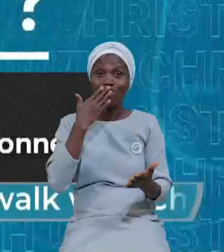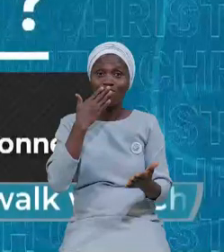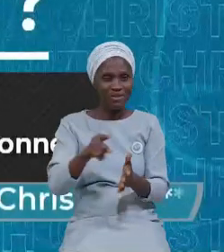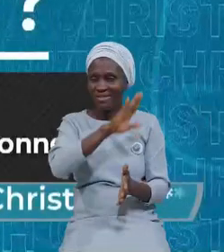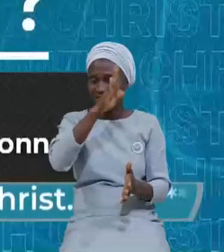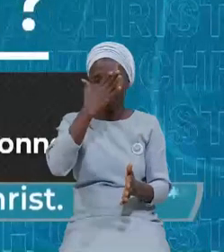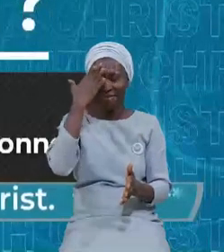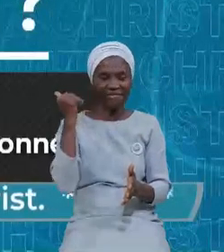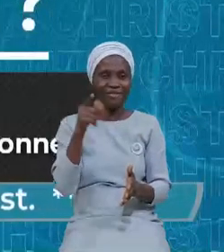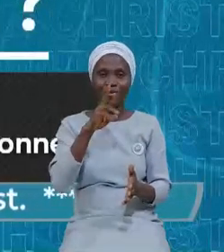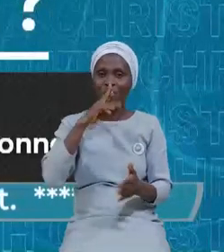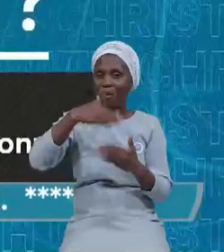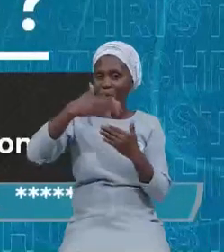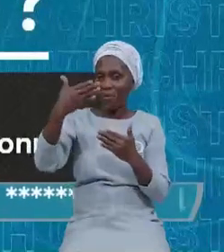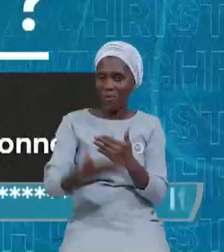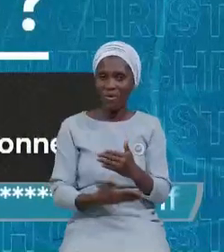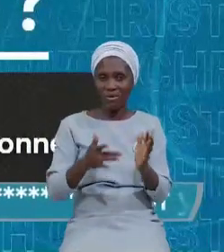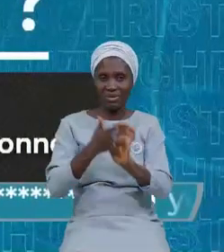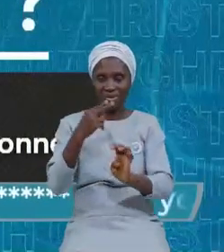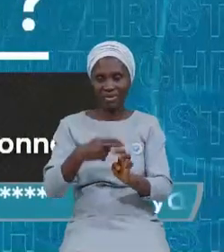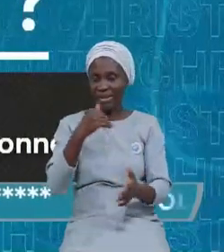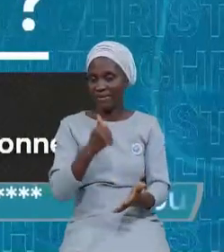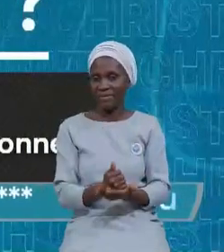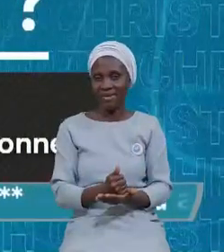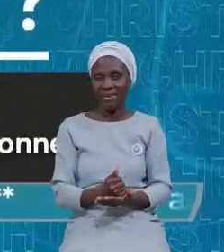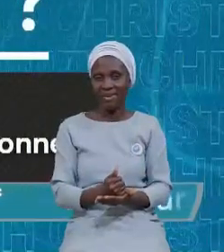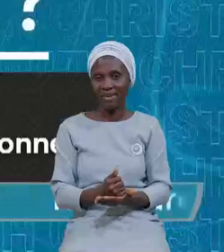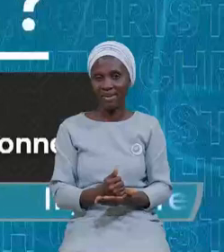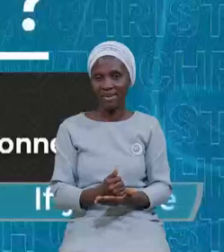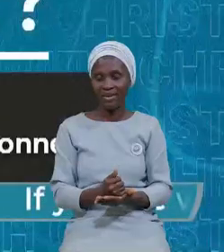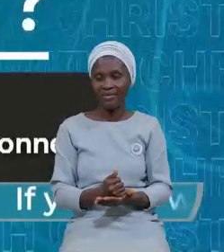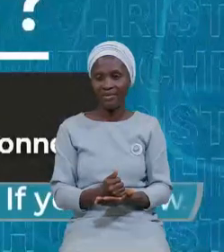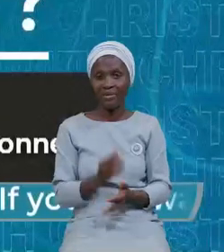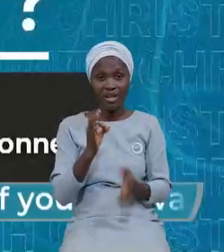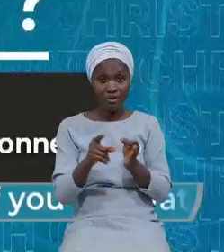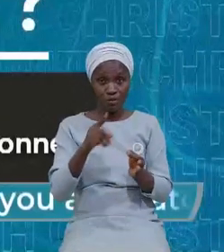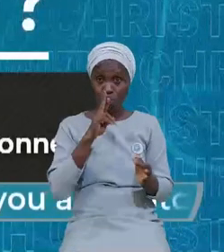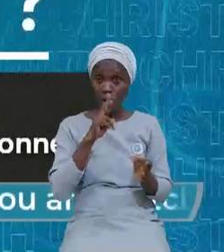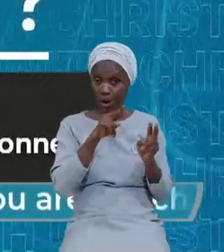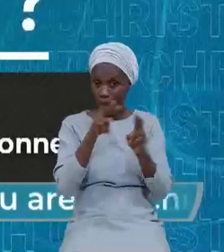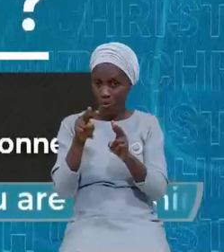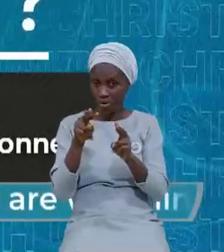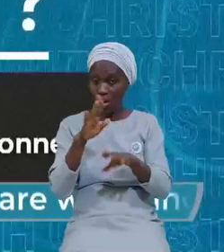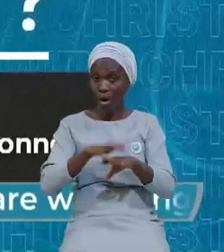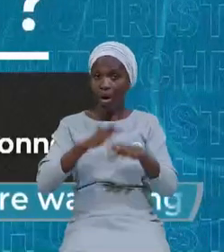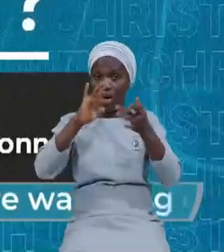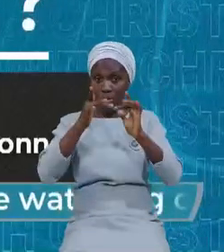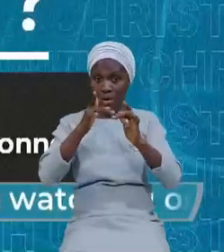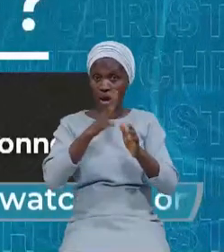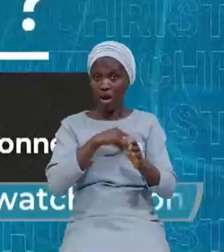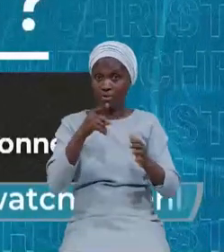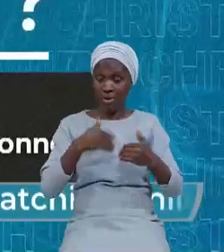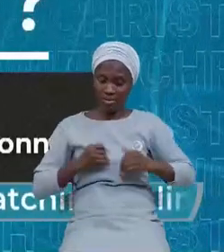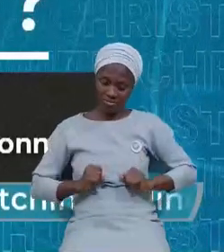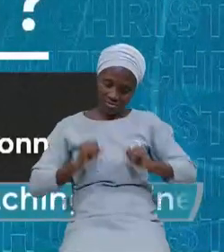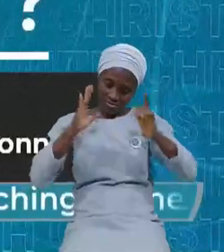soyez les bienvenus au nom de Jésus si vous nous suivez en ligne et vous AZ